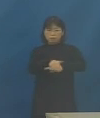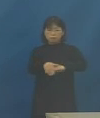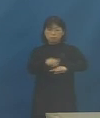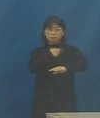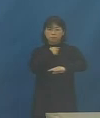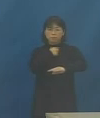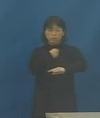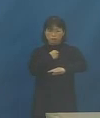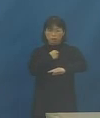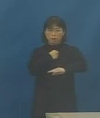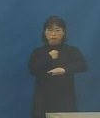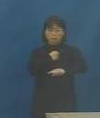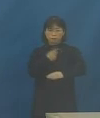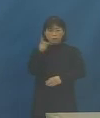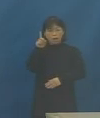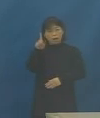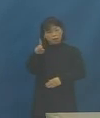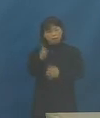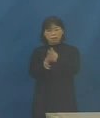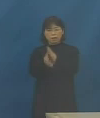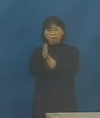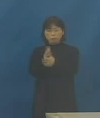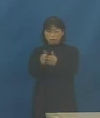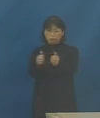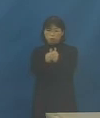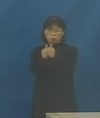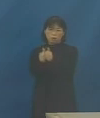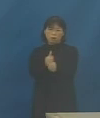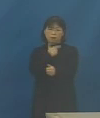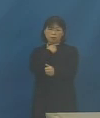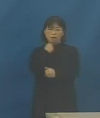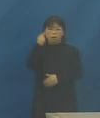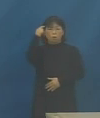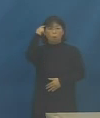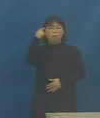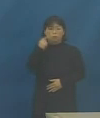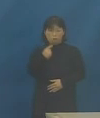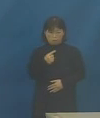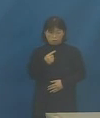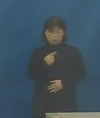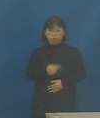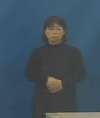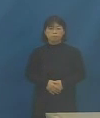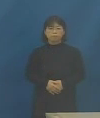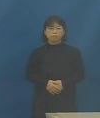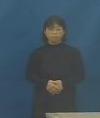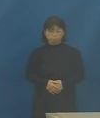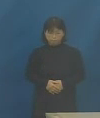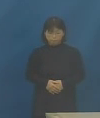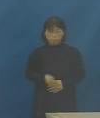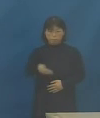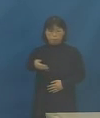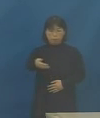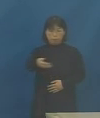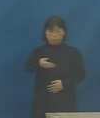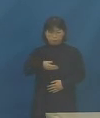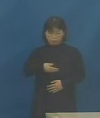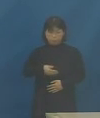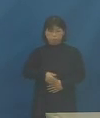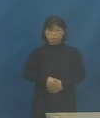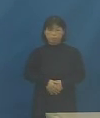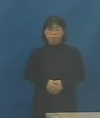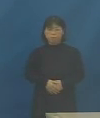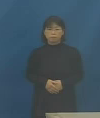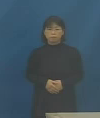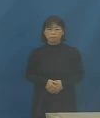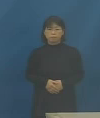と思います明日またこの辺も話し合いたいと思います8それともう一軒あの別の話題なんですけれども一番